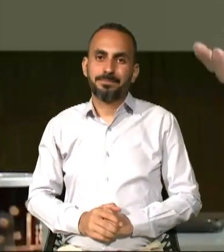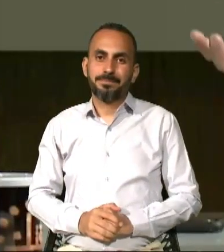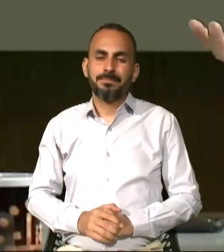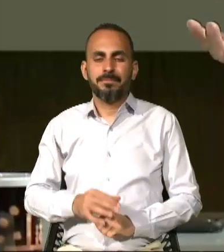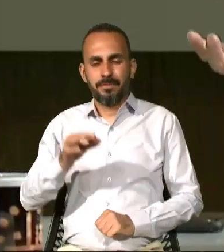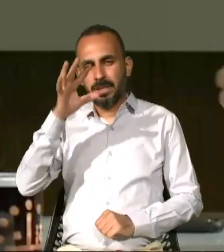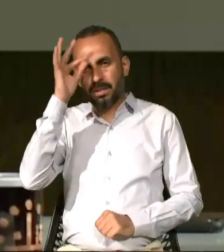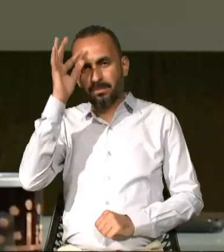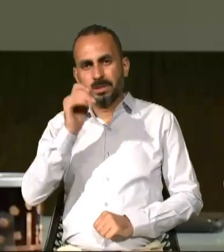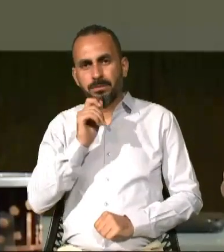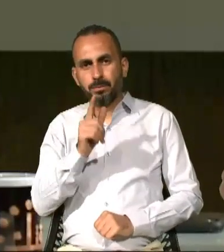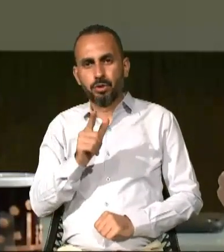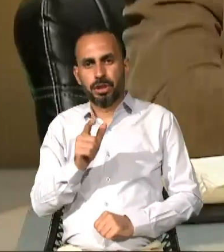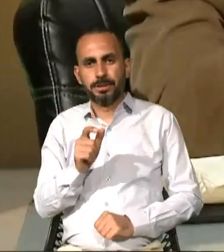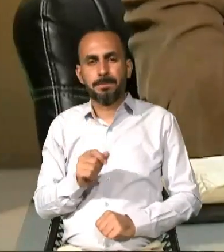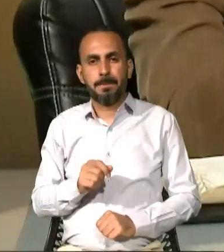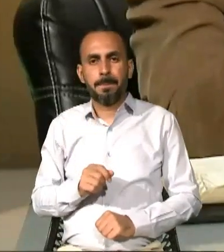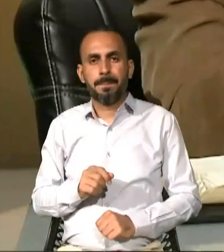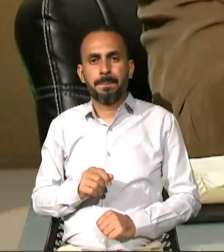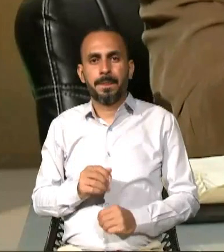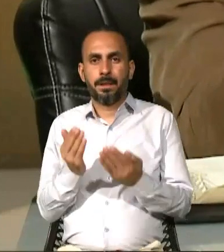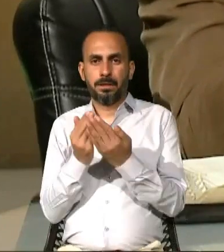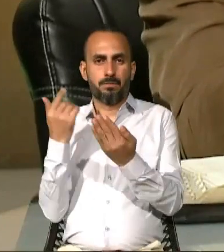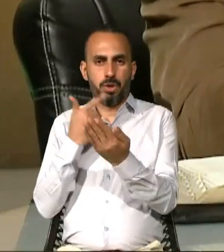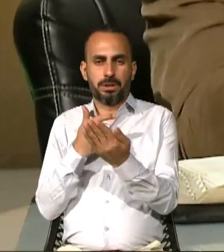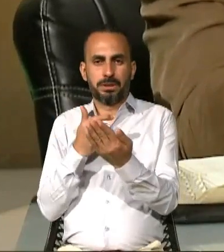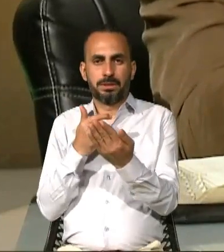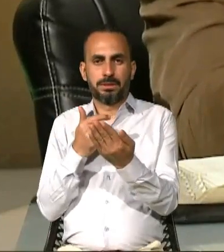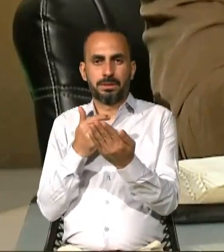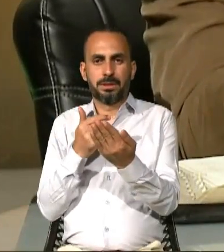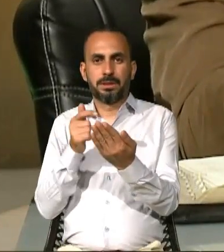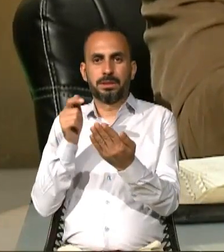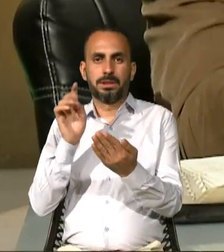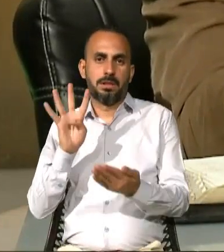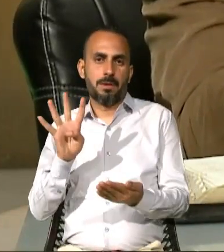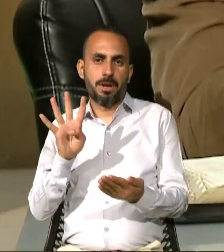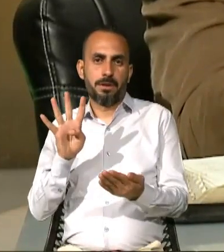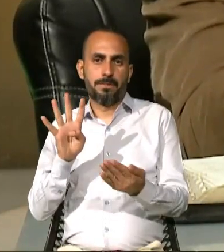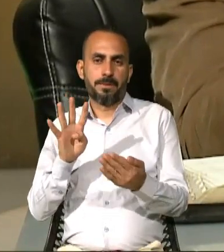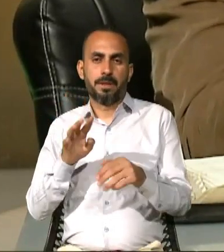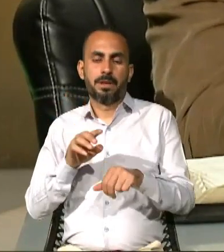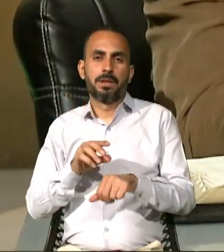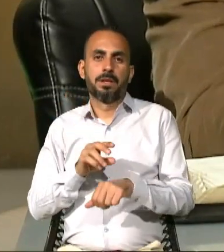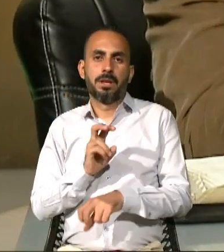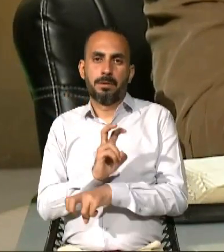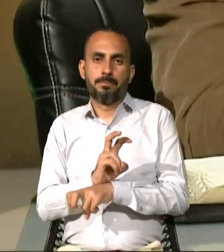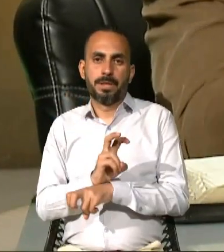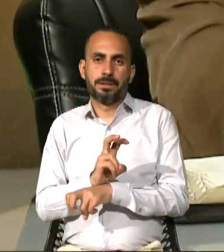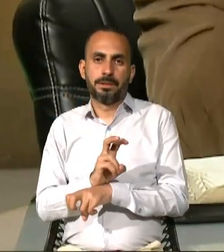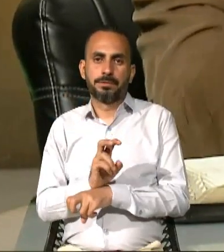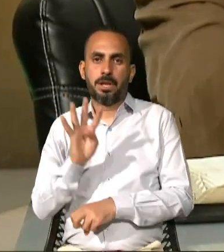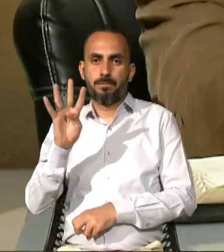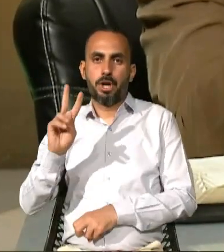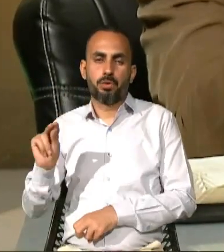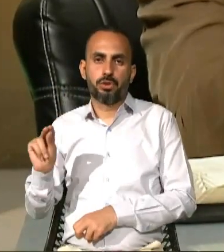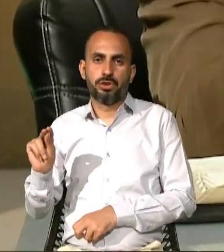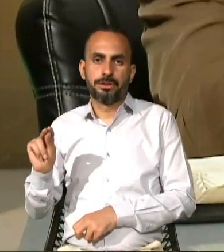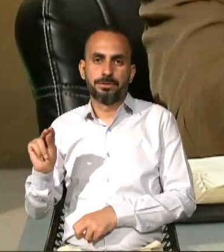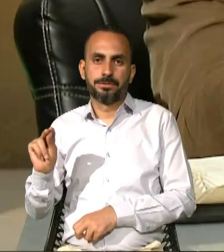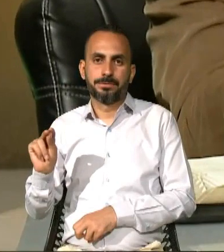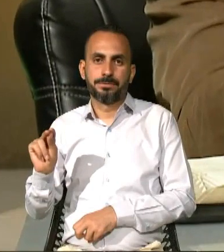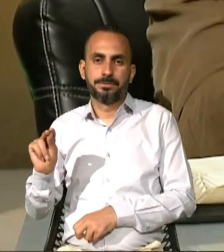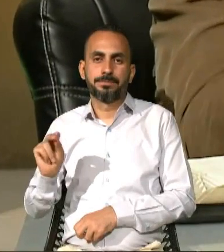سريعا الأناجيل مثلا الأناجيل متى في إنجيل متى 24 أيوة صح اتكلم عن دي فكرها